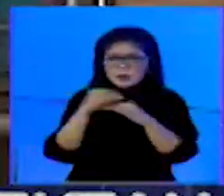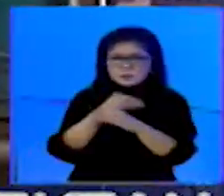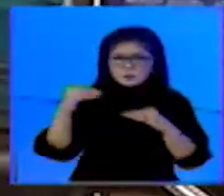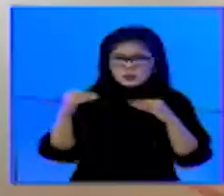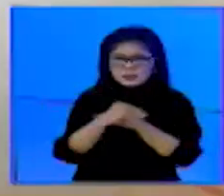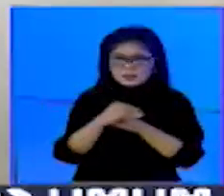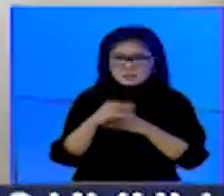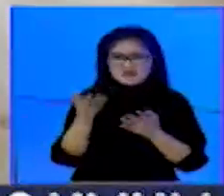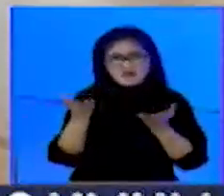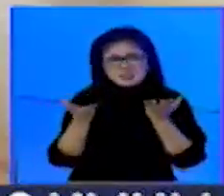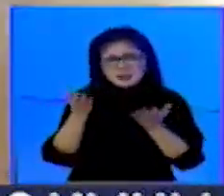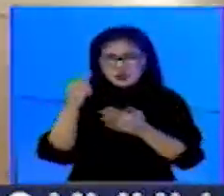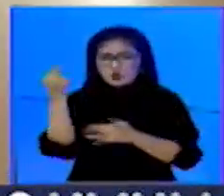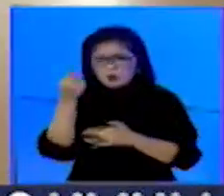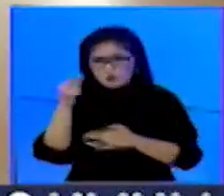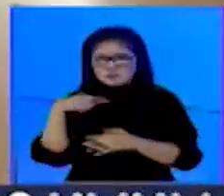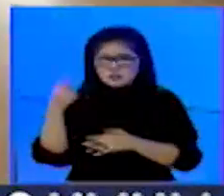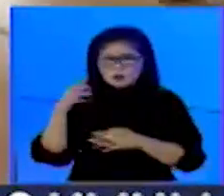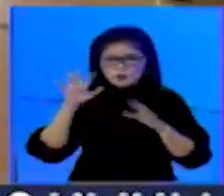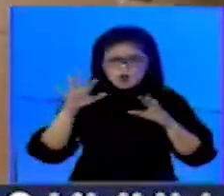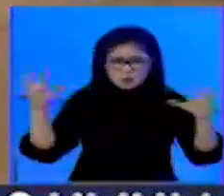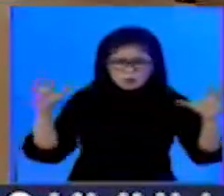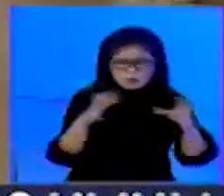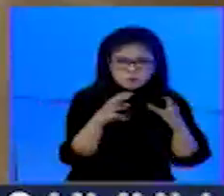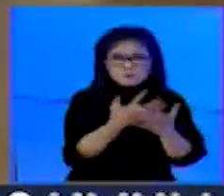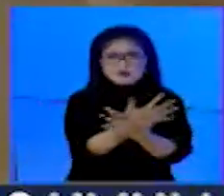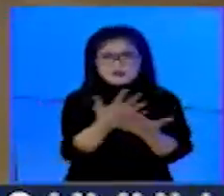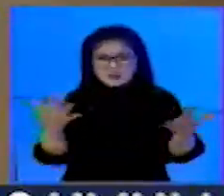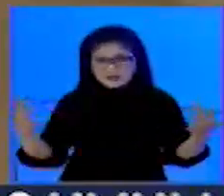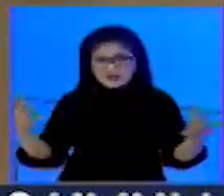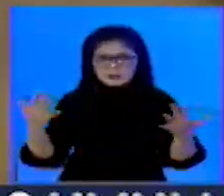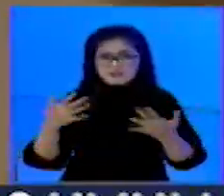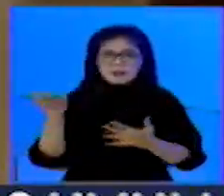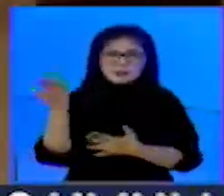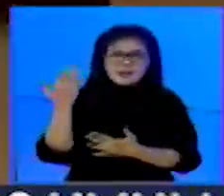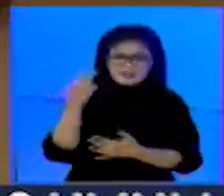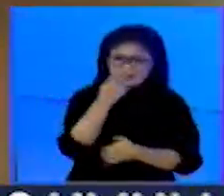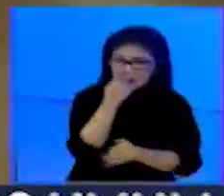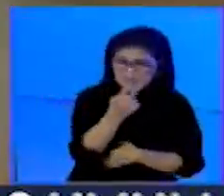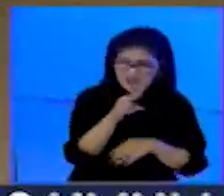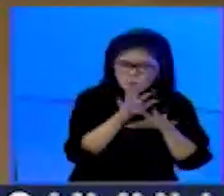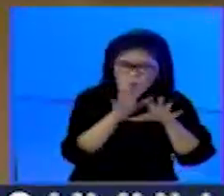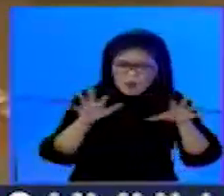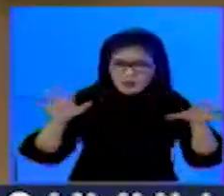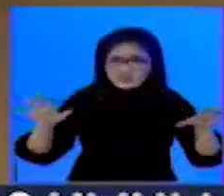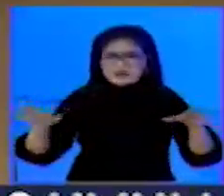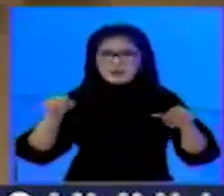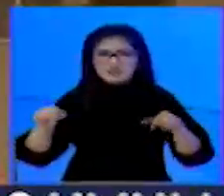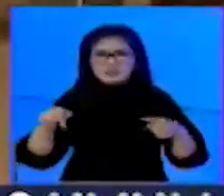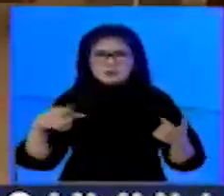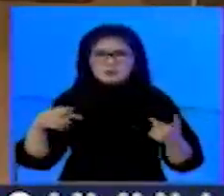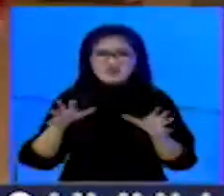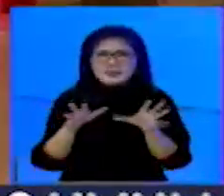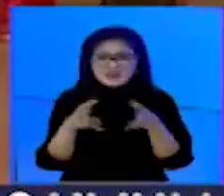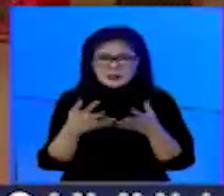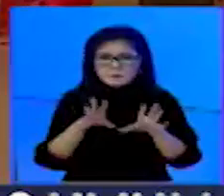yang kerap menjadi kerumunan masyarakat. Tadi kami juga sempat melihat beberapa petugas atau personil yang